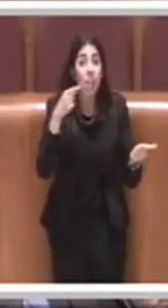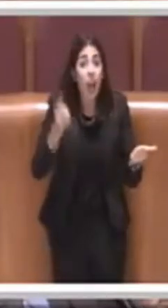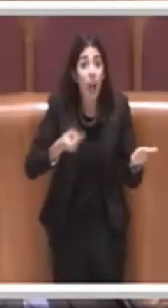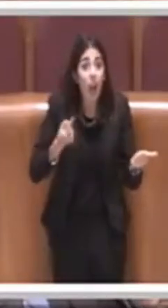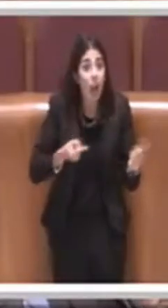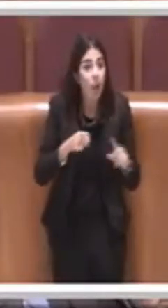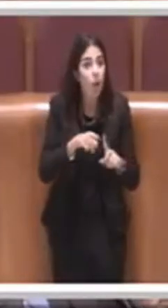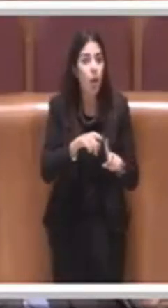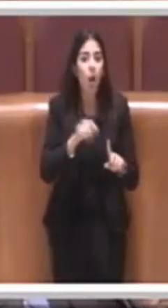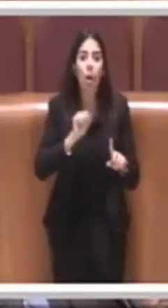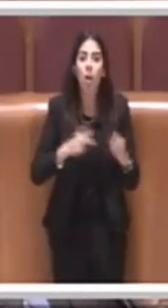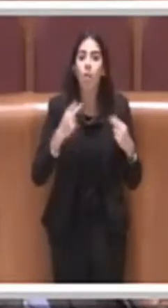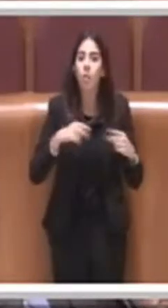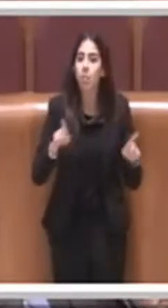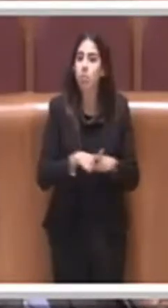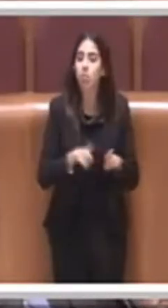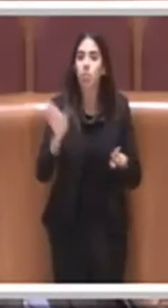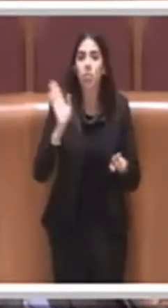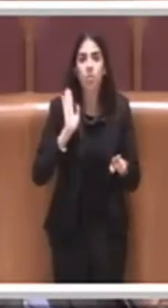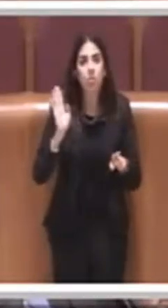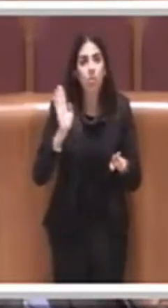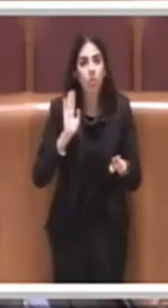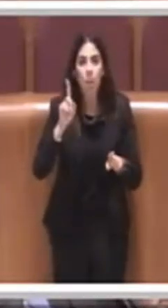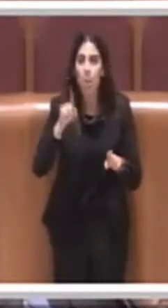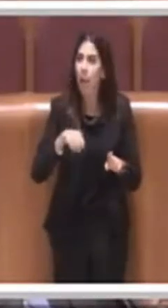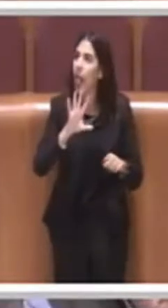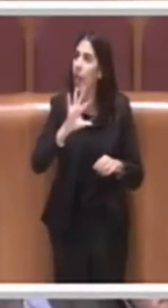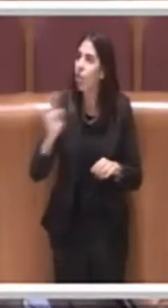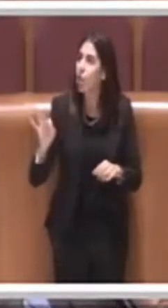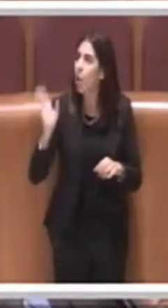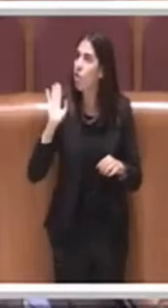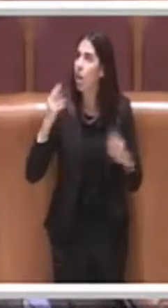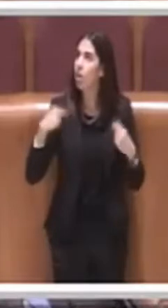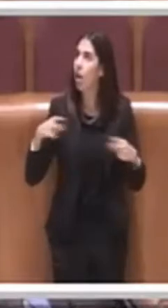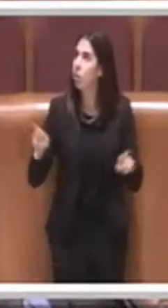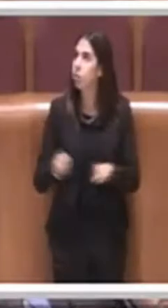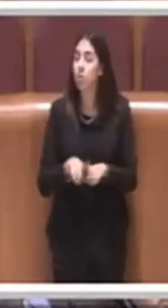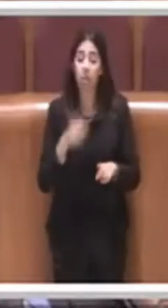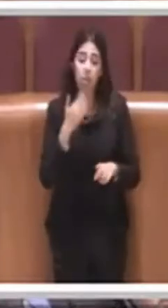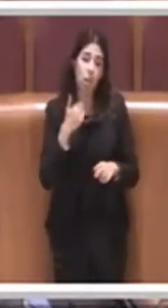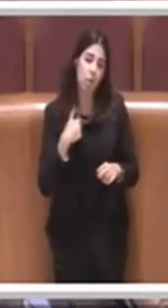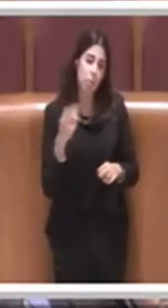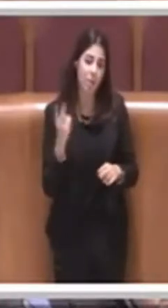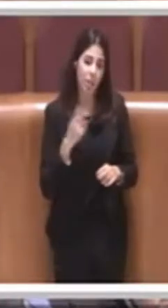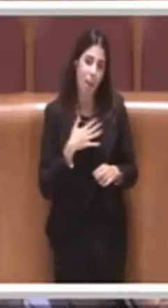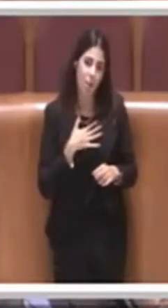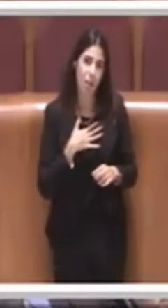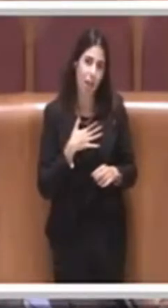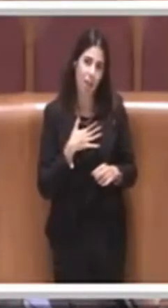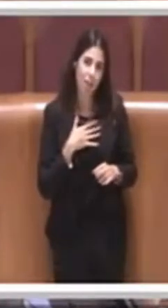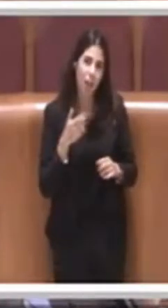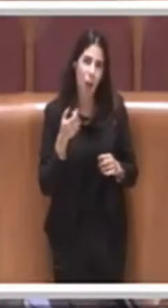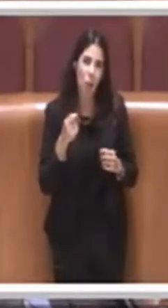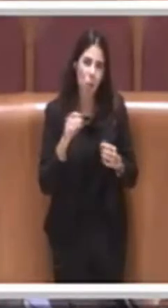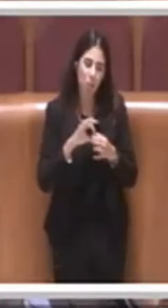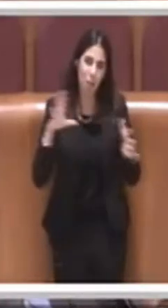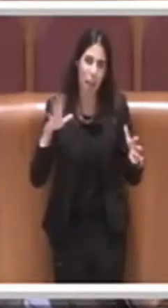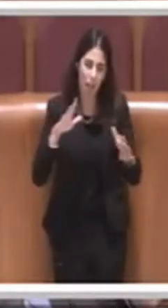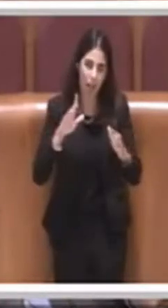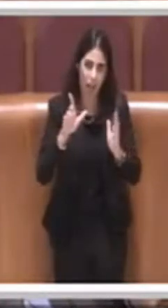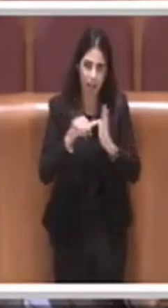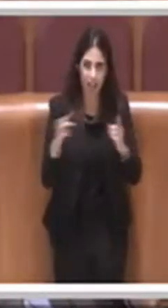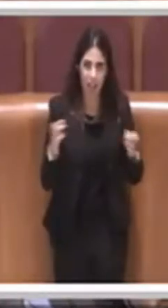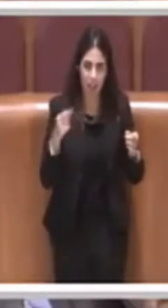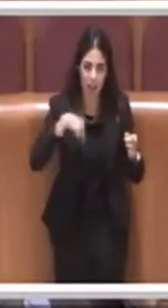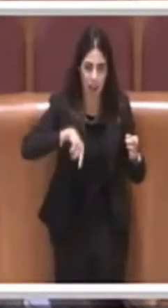si viva nello stesso modo in cui vivevano nel 1500, secondo me, mi sembra veramente anacronistico. Quindi perché non pensare